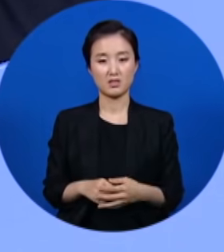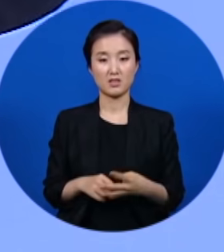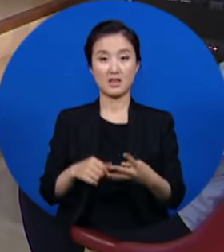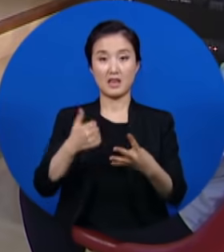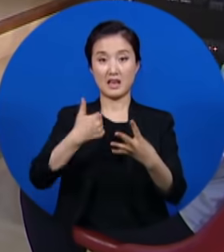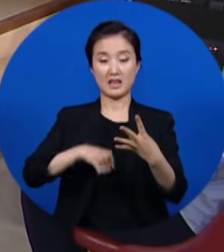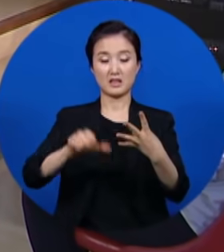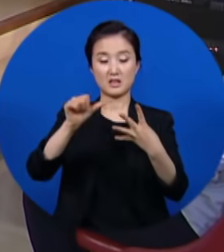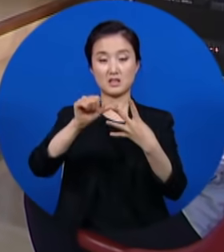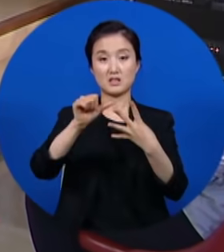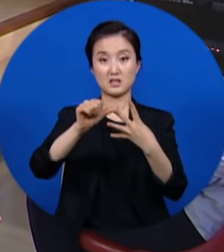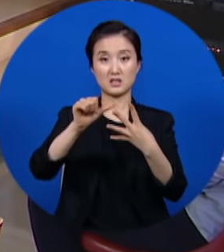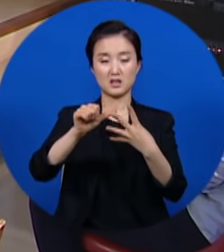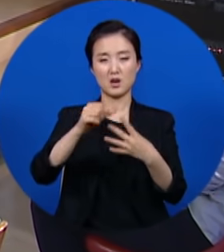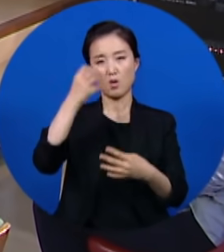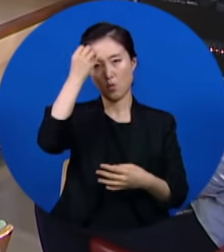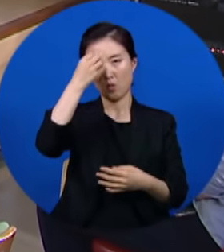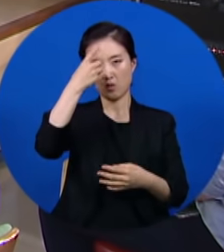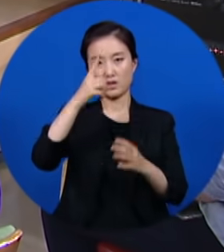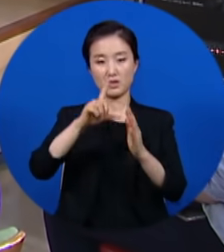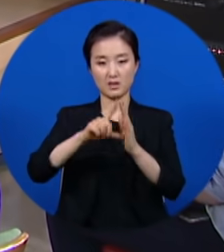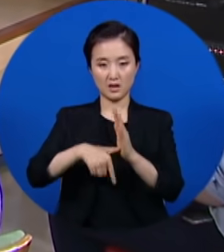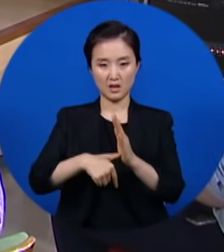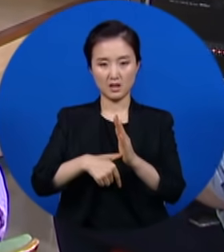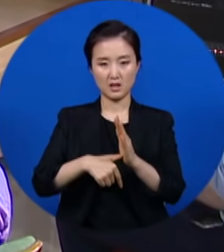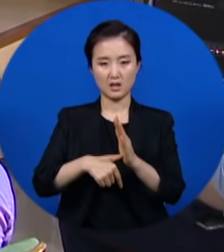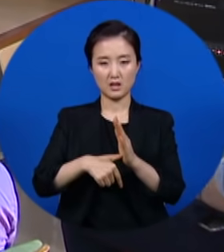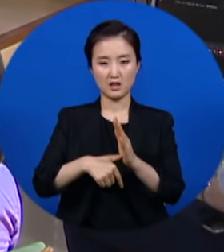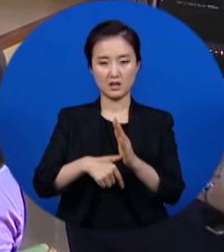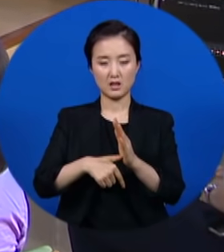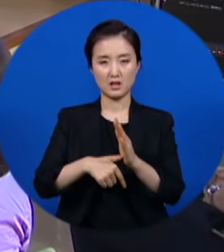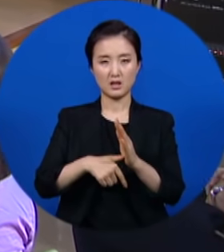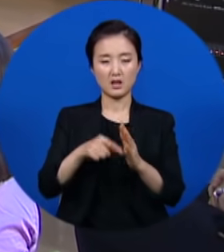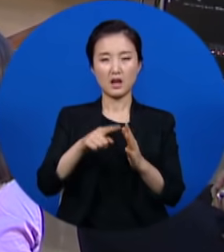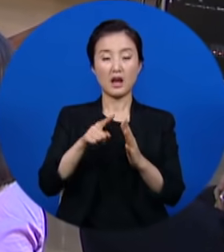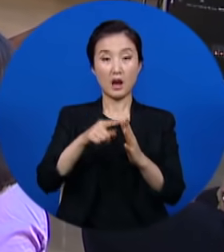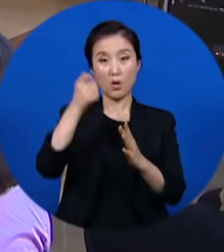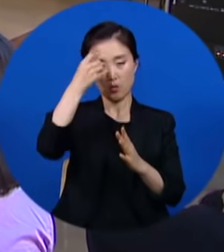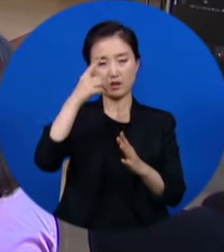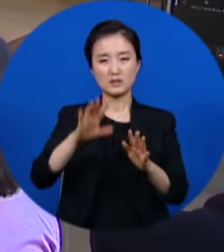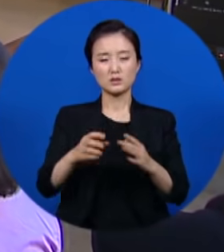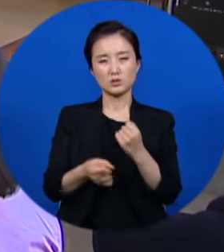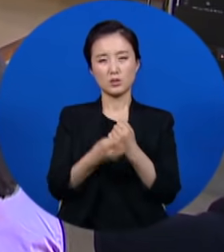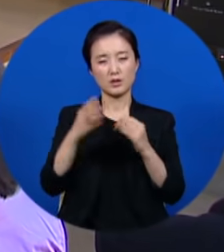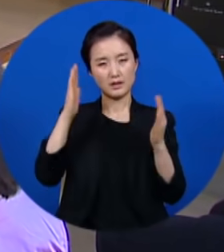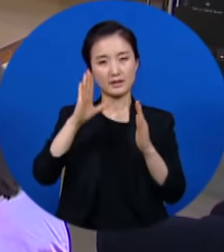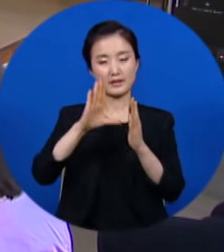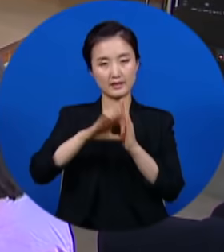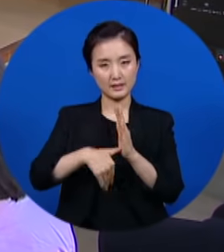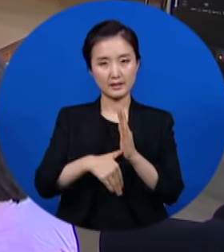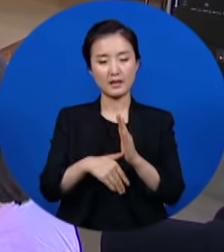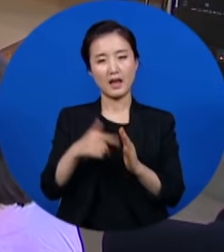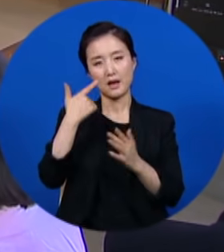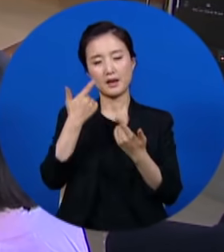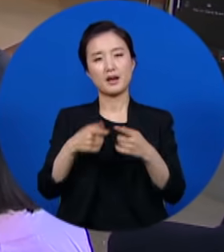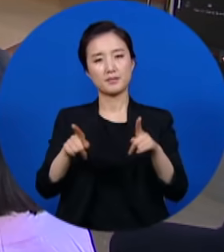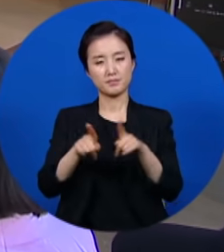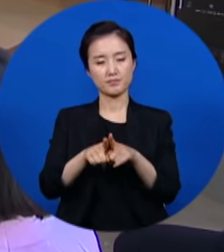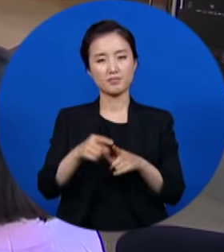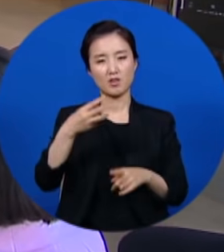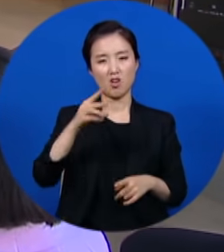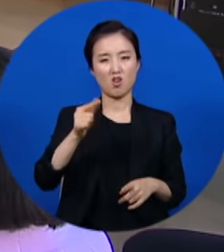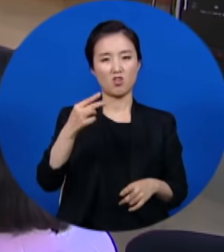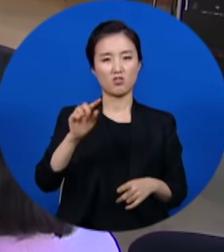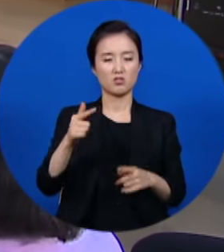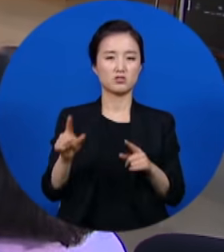아들이 고등학교 1학년 때 입니다 초등학교 때 친하게 지내는 친구가 아버지 따라서 런던에 살고 있었는데 그 친구가